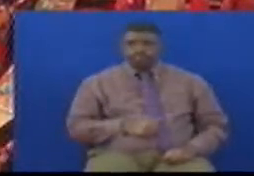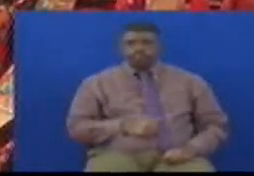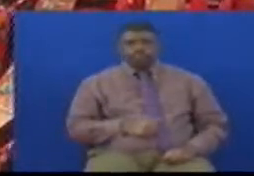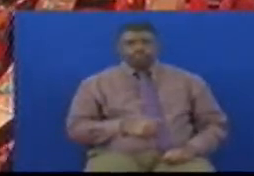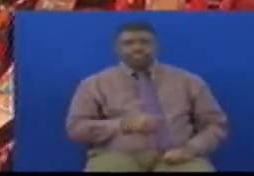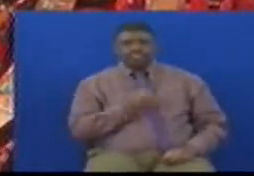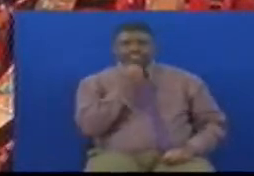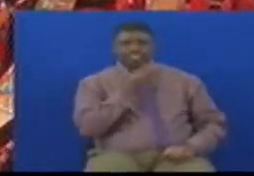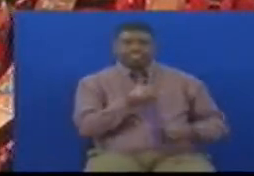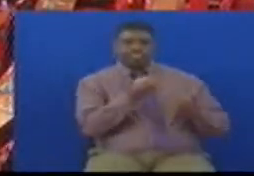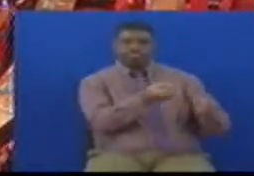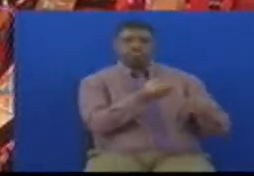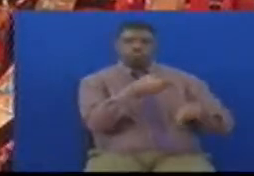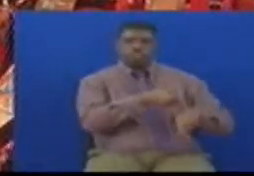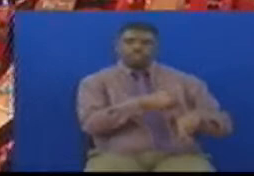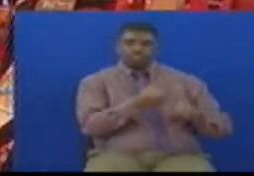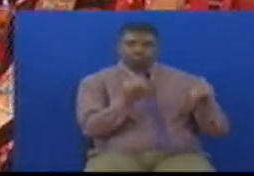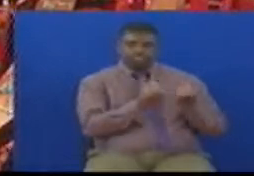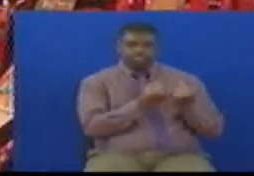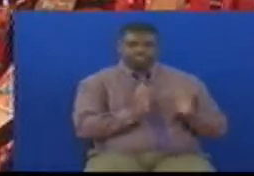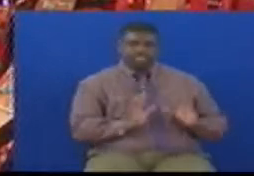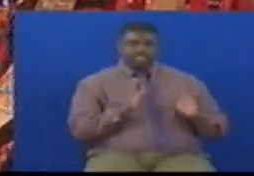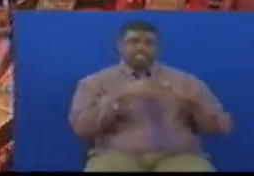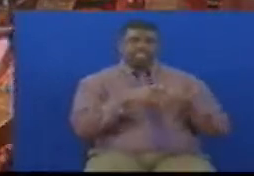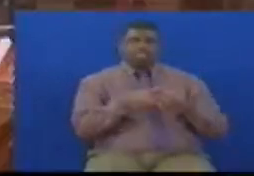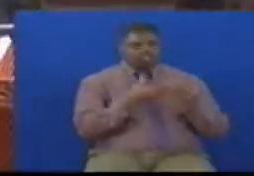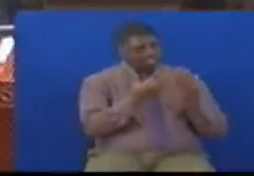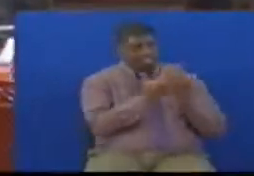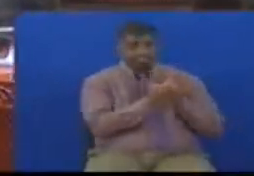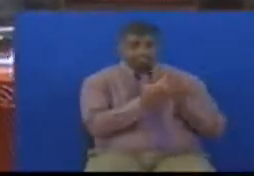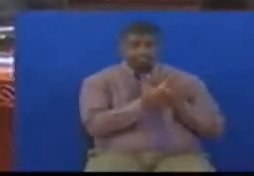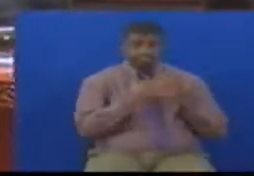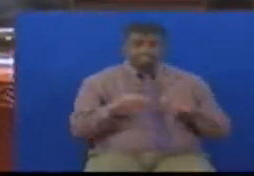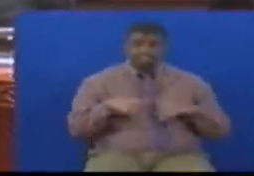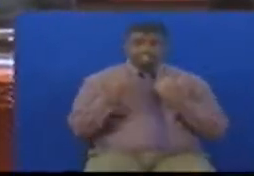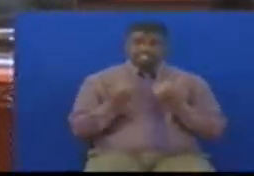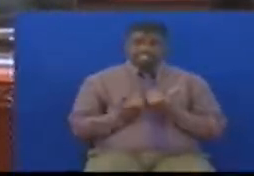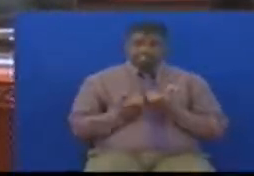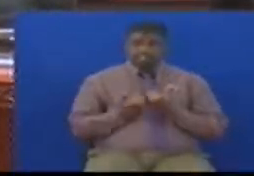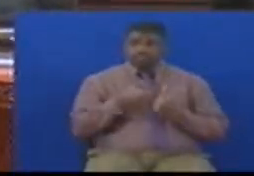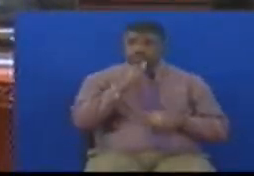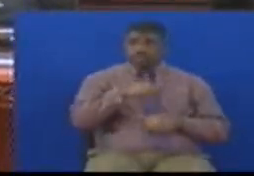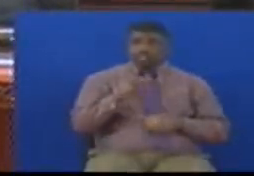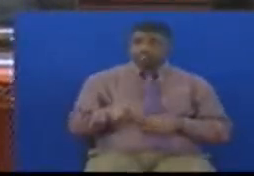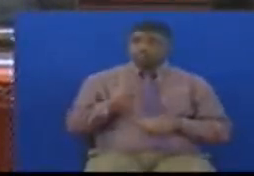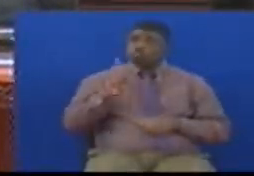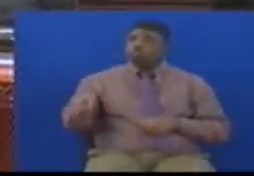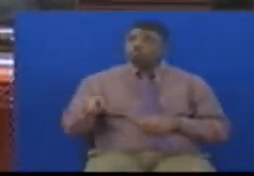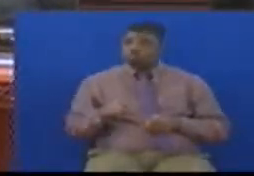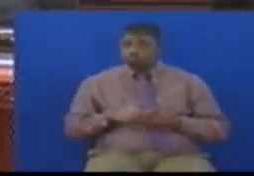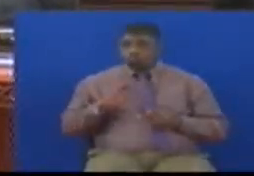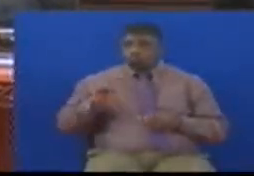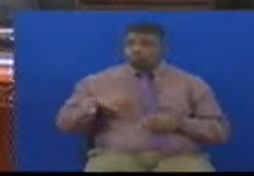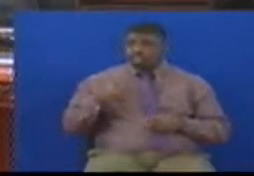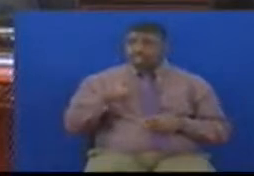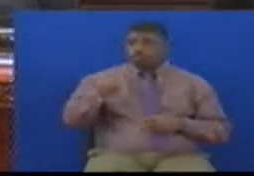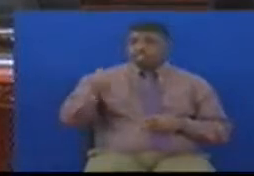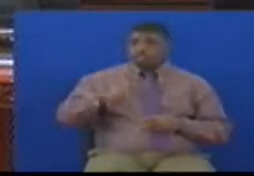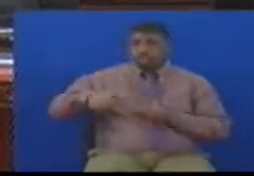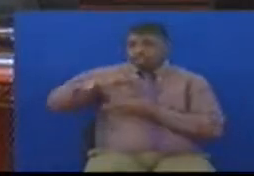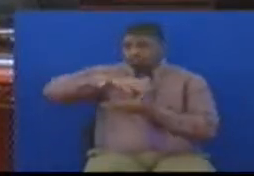Wakati imeundwa kambi kivuli, hata wachama cha wananchi CUF walikuwepo, baadaye wao wenyewe